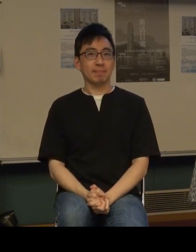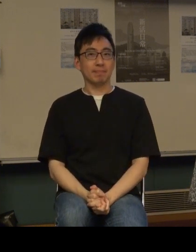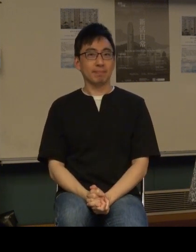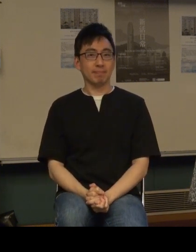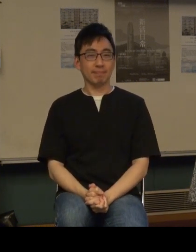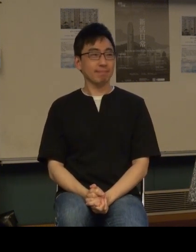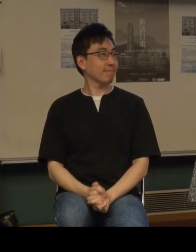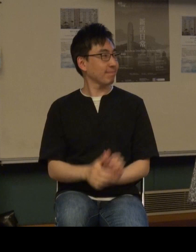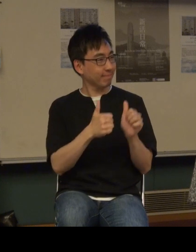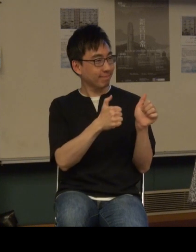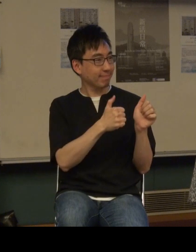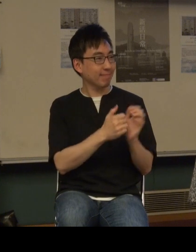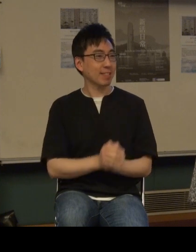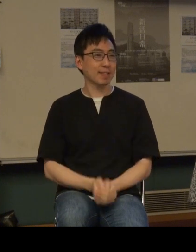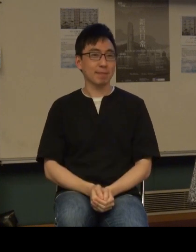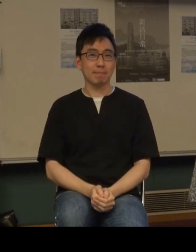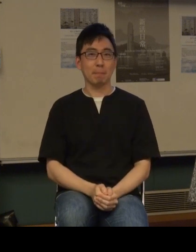咁啊，謝謝你。